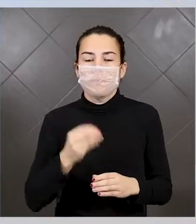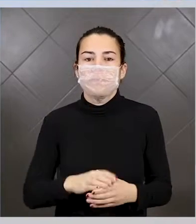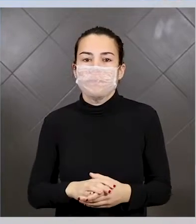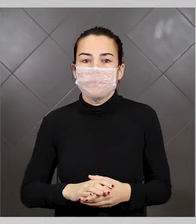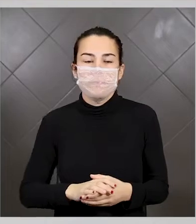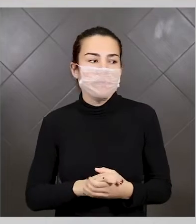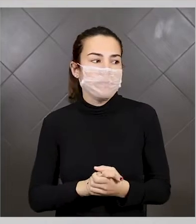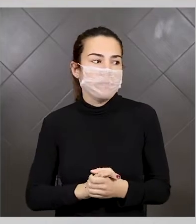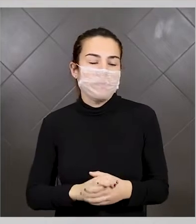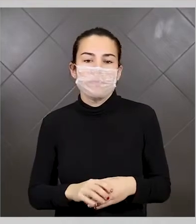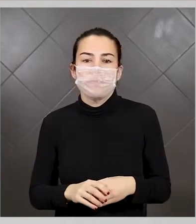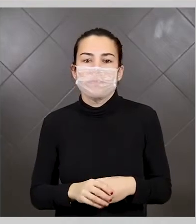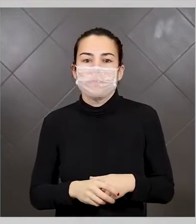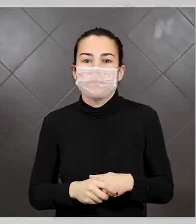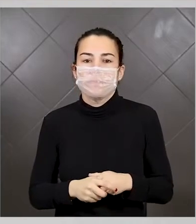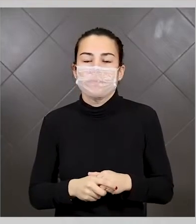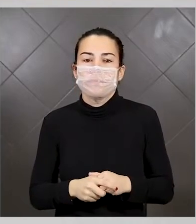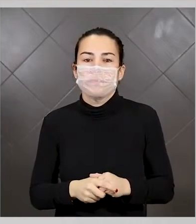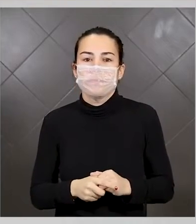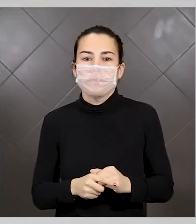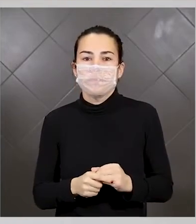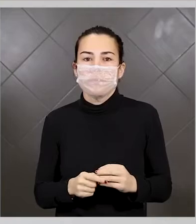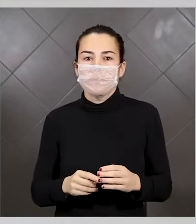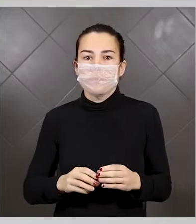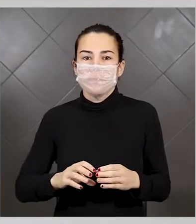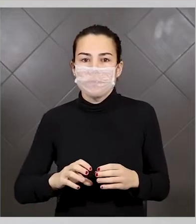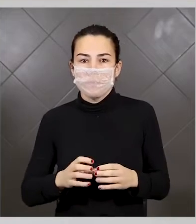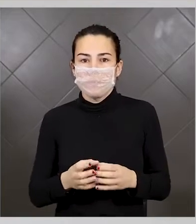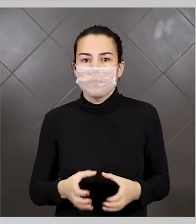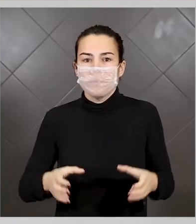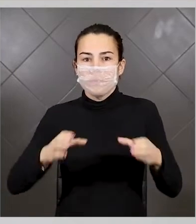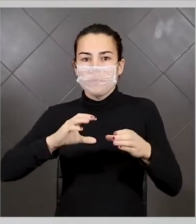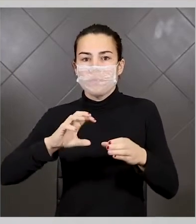el que fem és li donem les darreres voltes a marxa ràpida, el que fa és